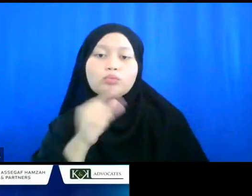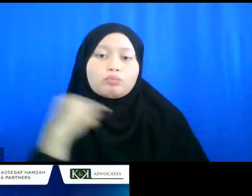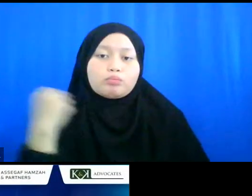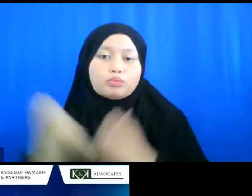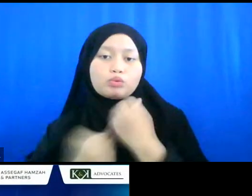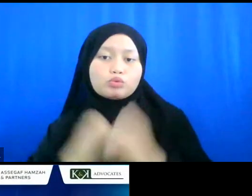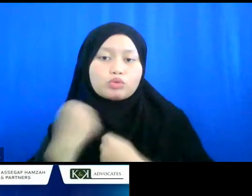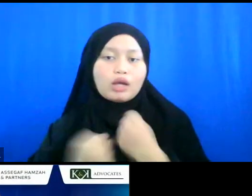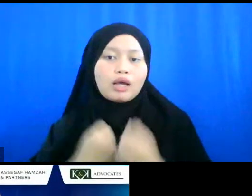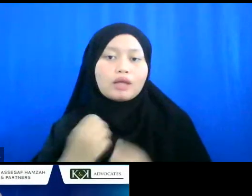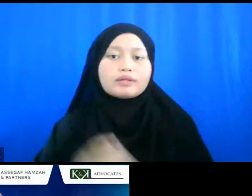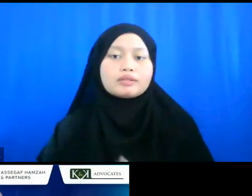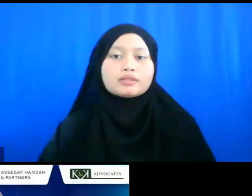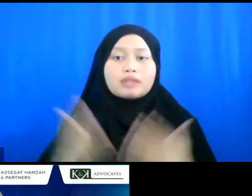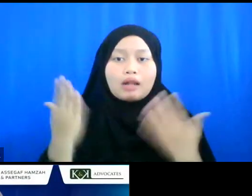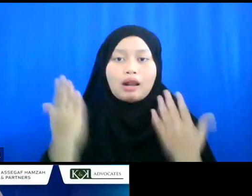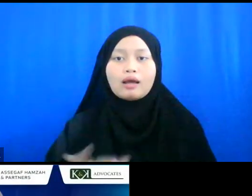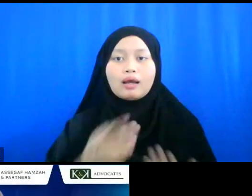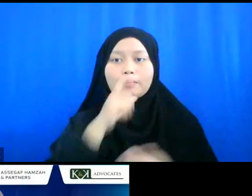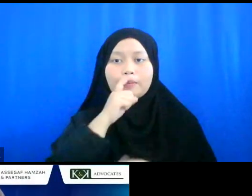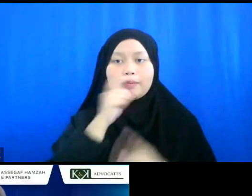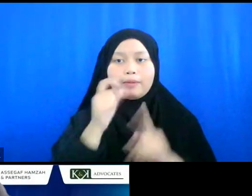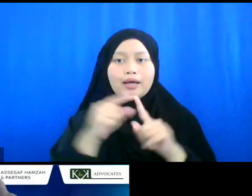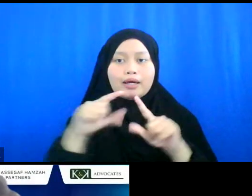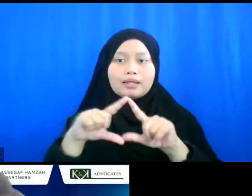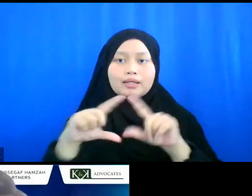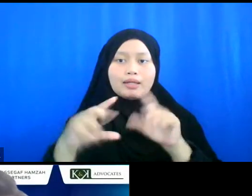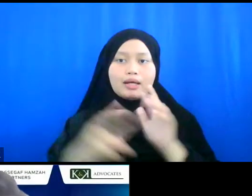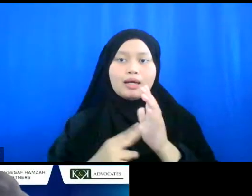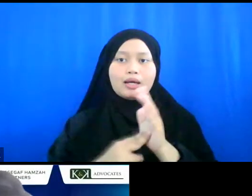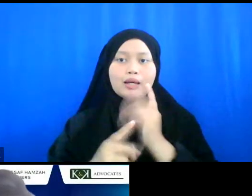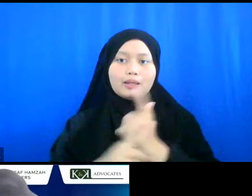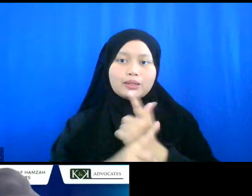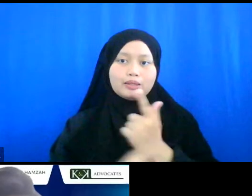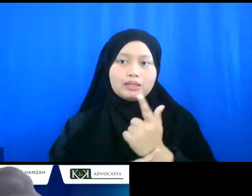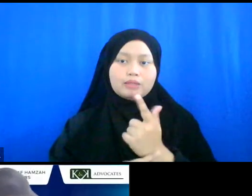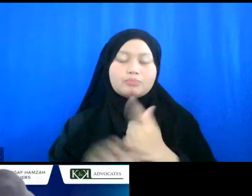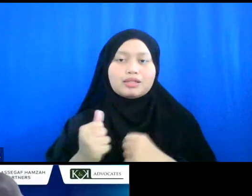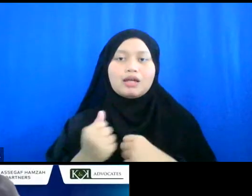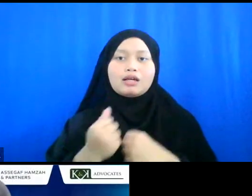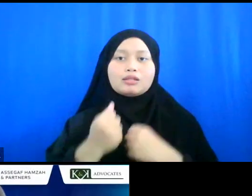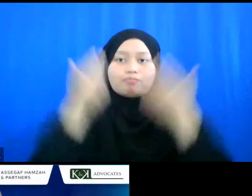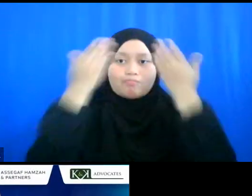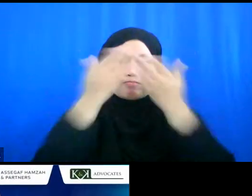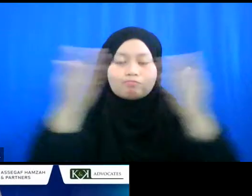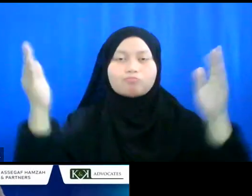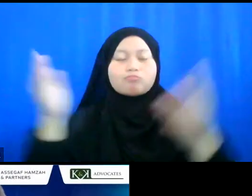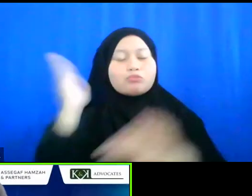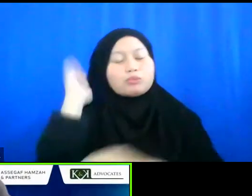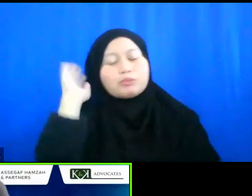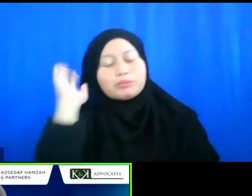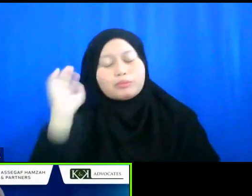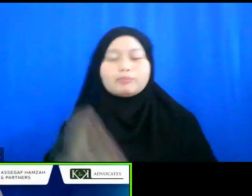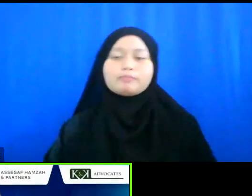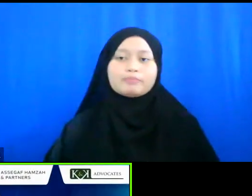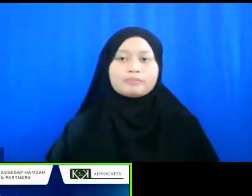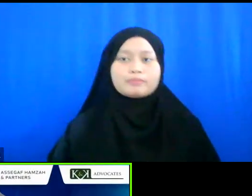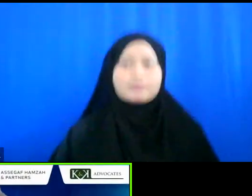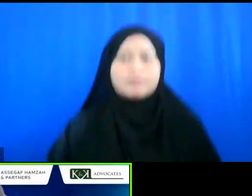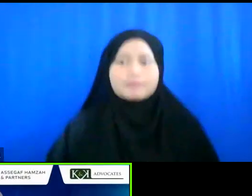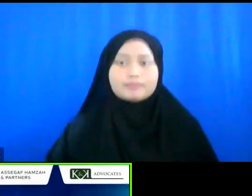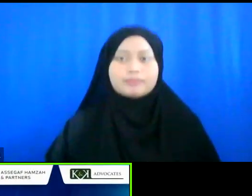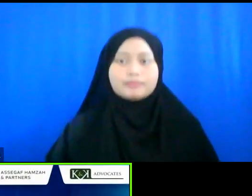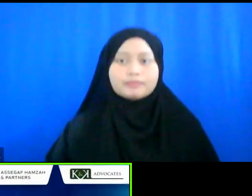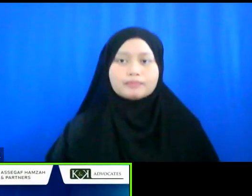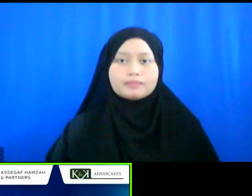Eh Pak Dani untuk memberikan pencerahan dan persentasi ya Terima